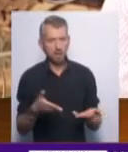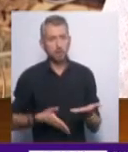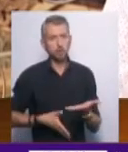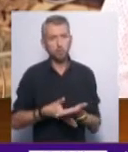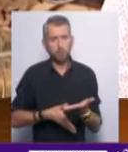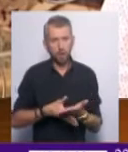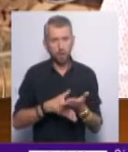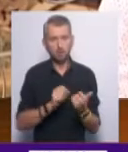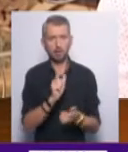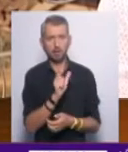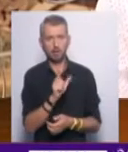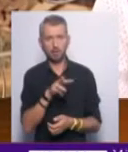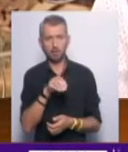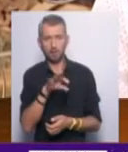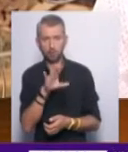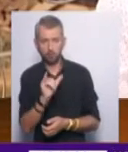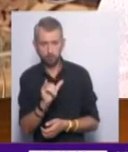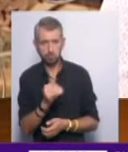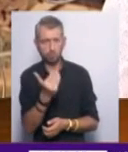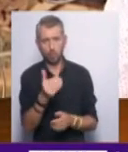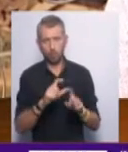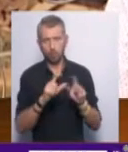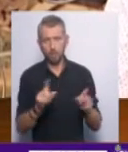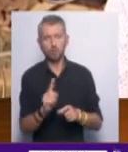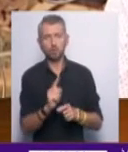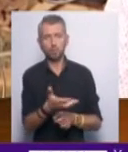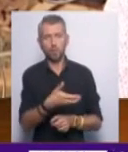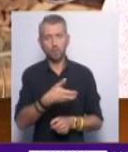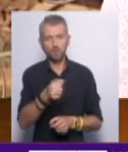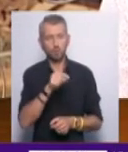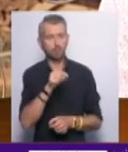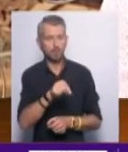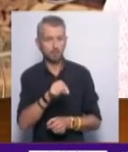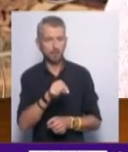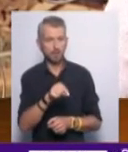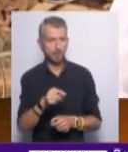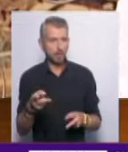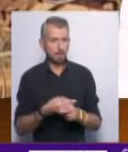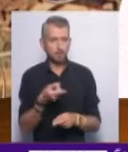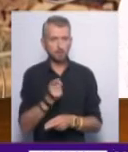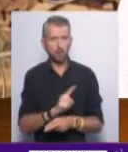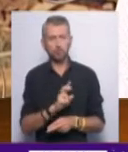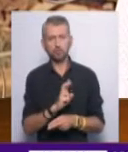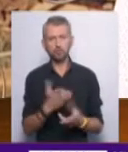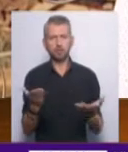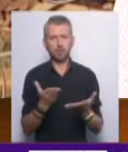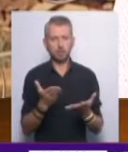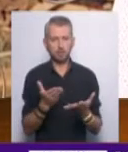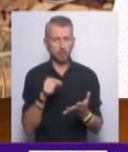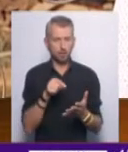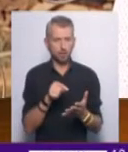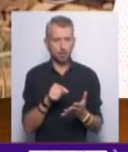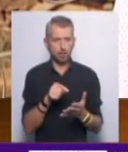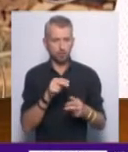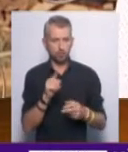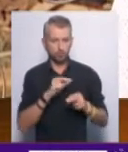допомагати Ахметовській компанії для того, щоб отримували вони без того, щоб якийсь труд ще вкласти, довести